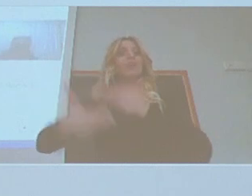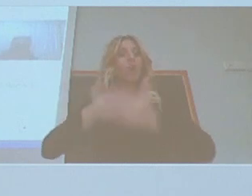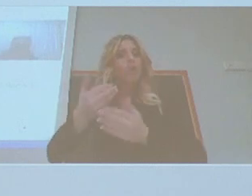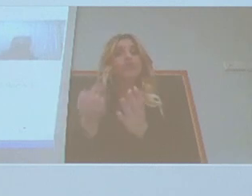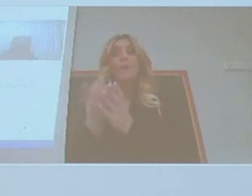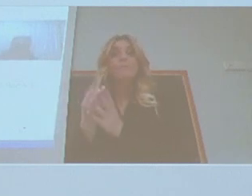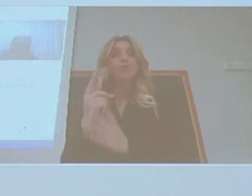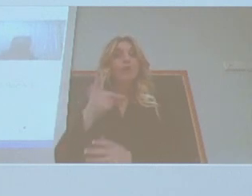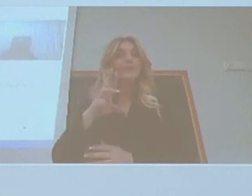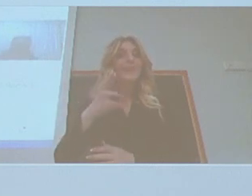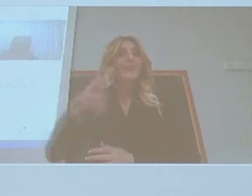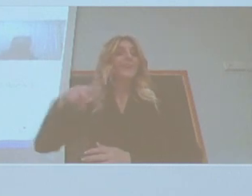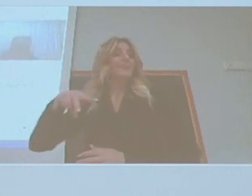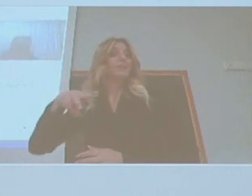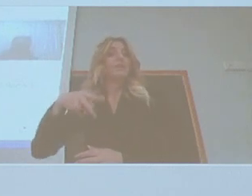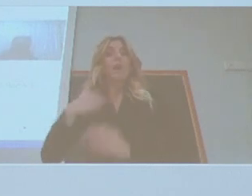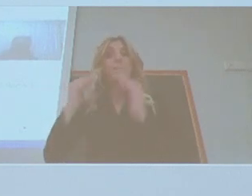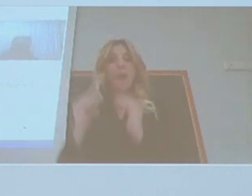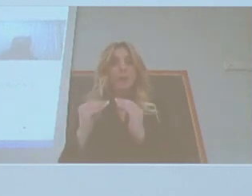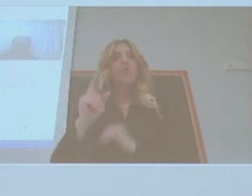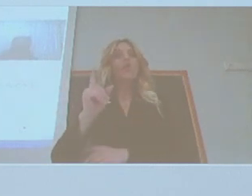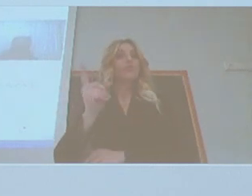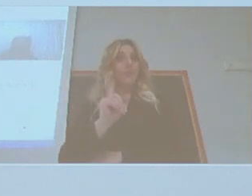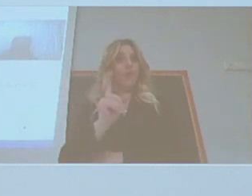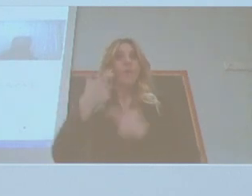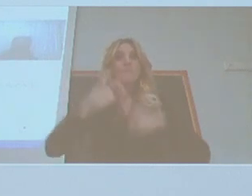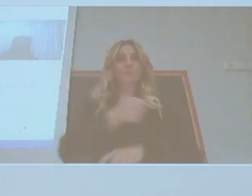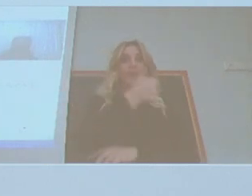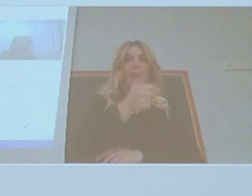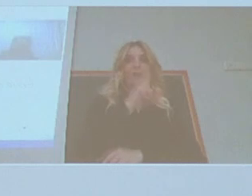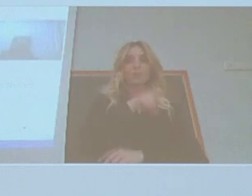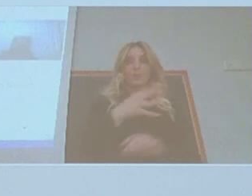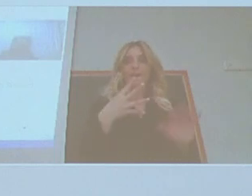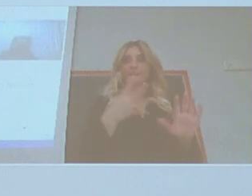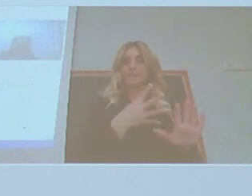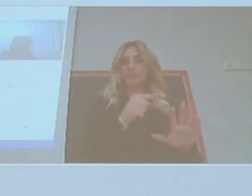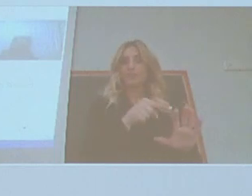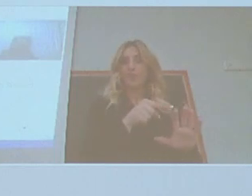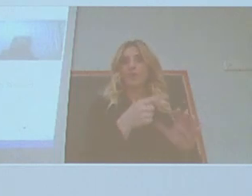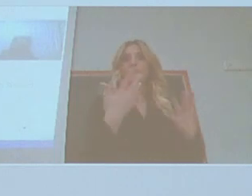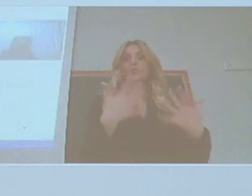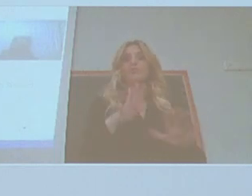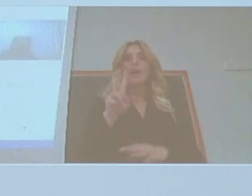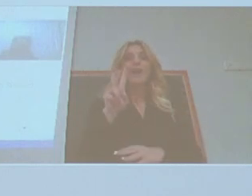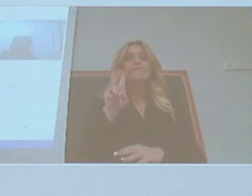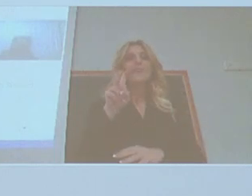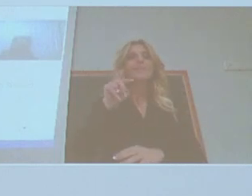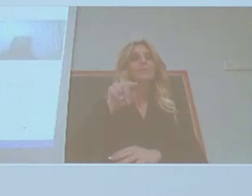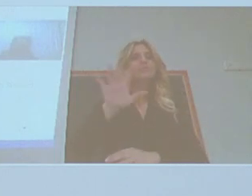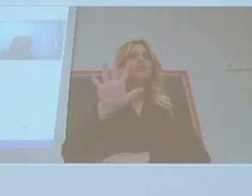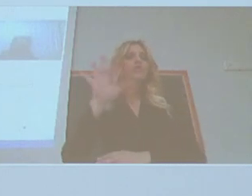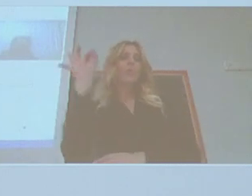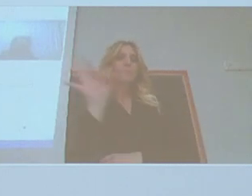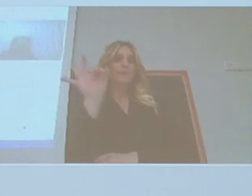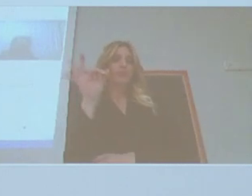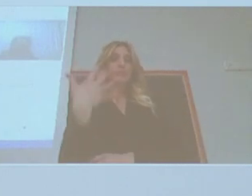sono venuti meno, perché nell'anno 2019 era il 20,5%